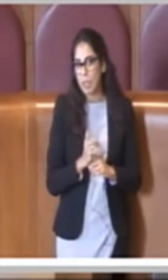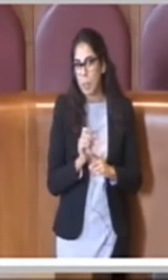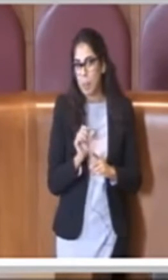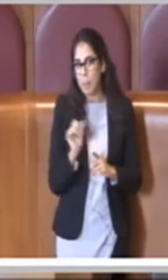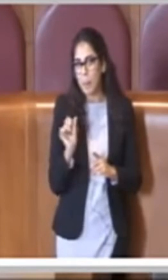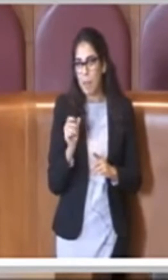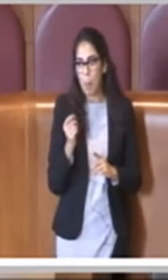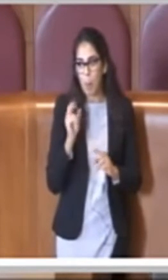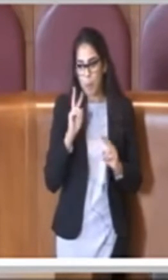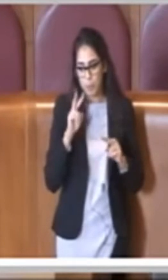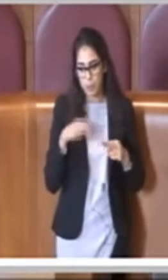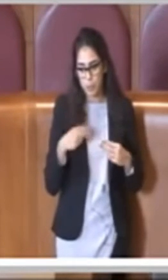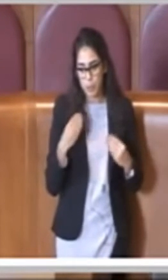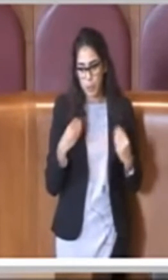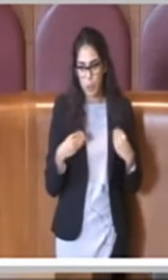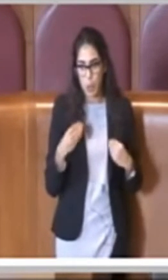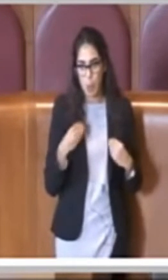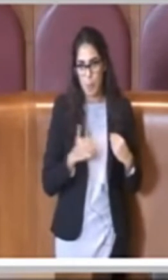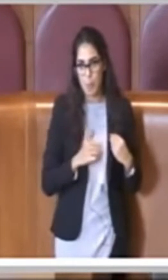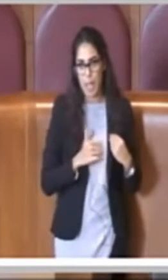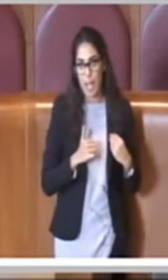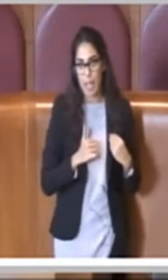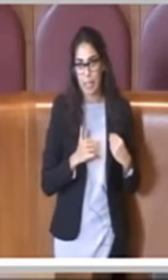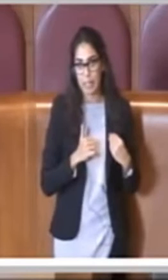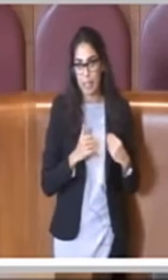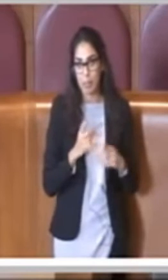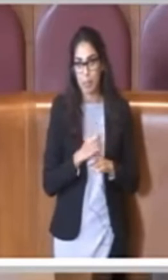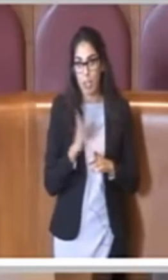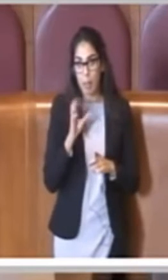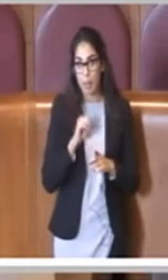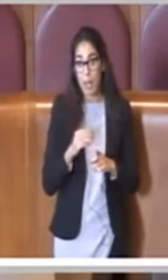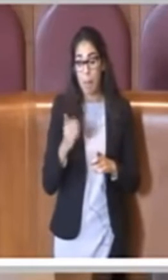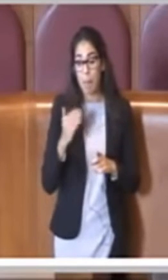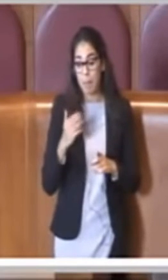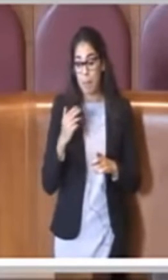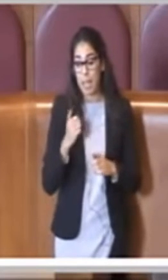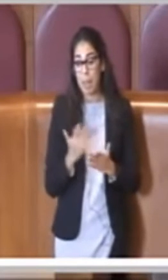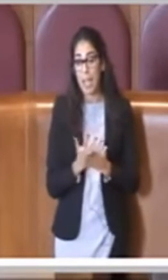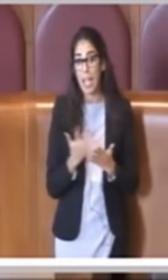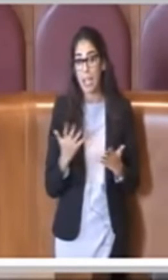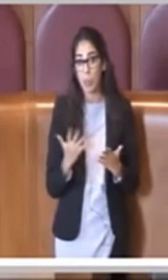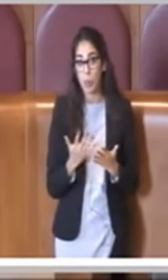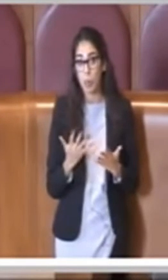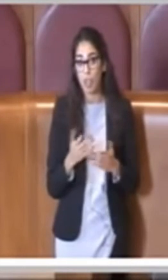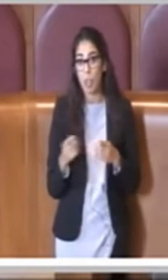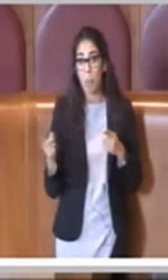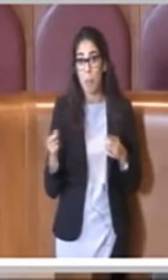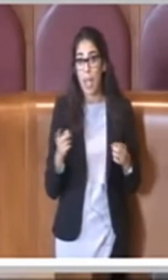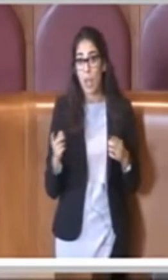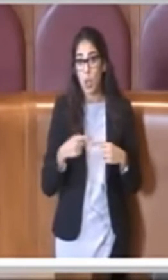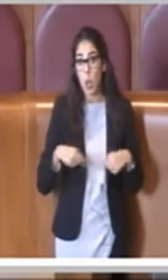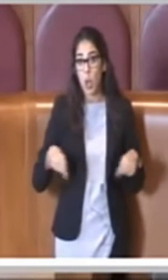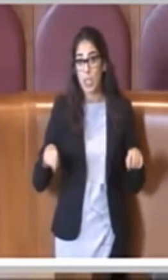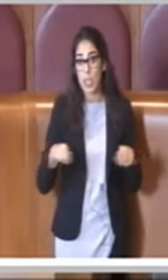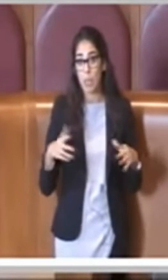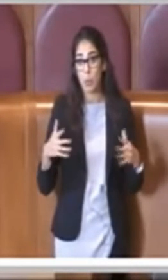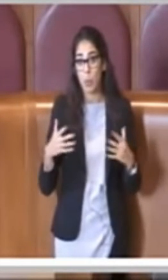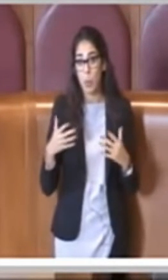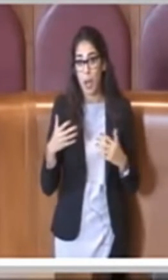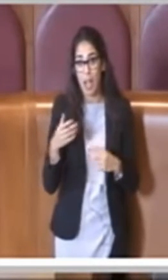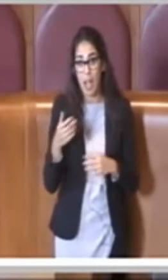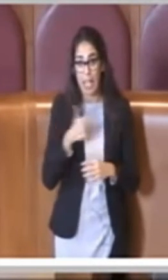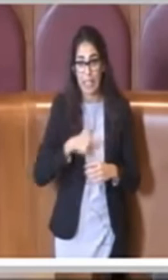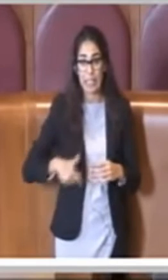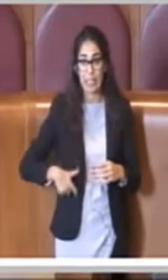domande a voi stessi, a quello che è stato combinato durante la consiliatura con Alemanno.